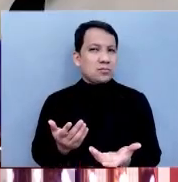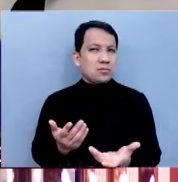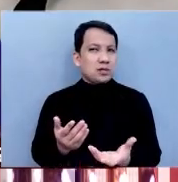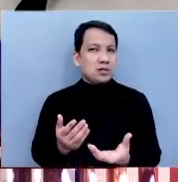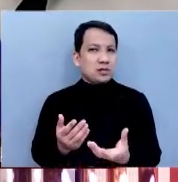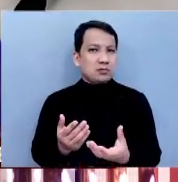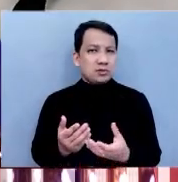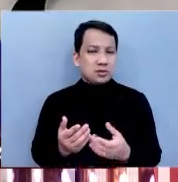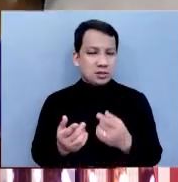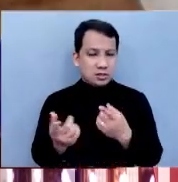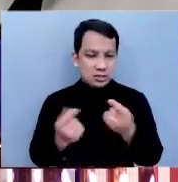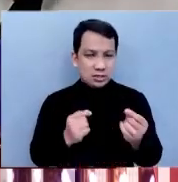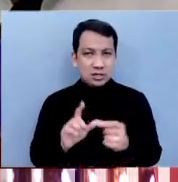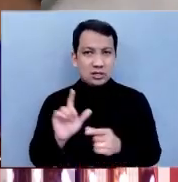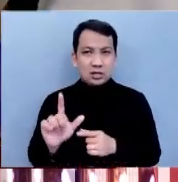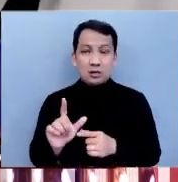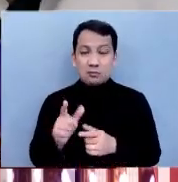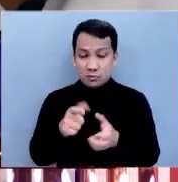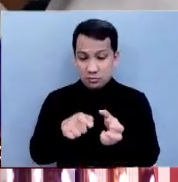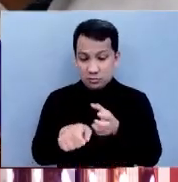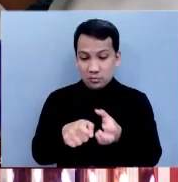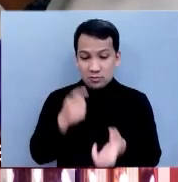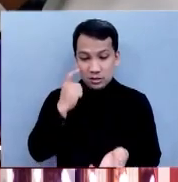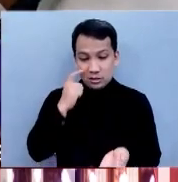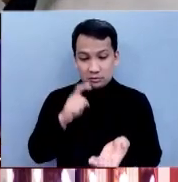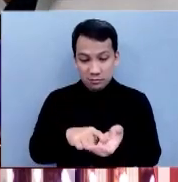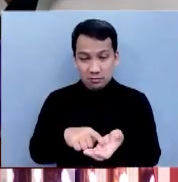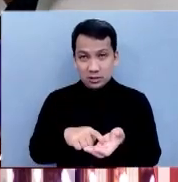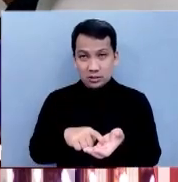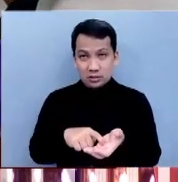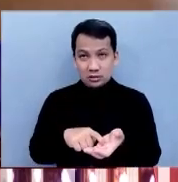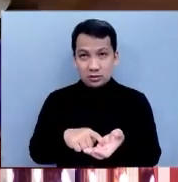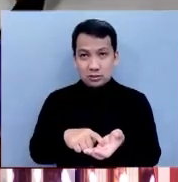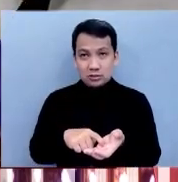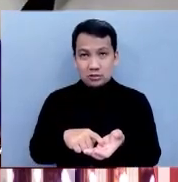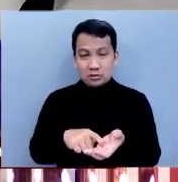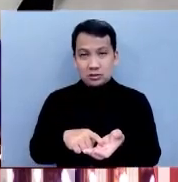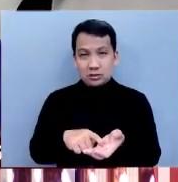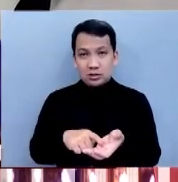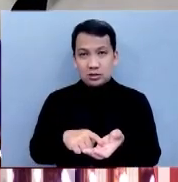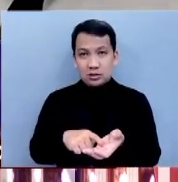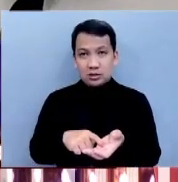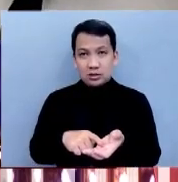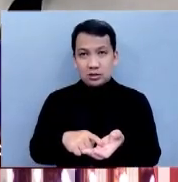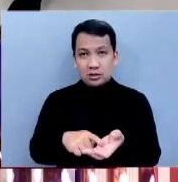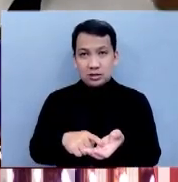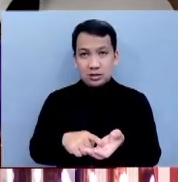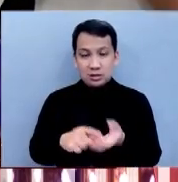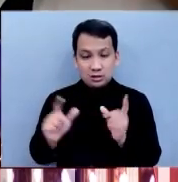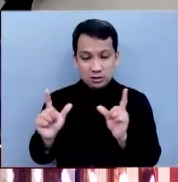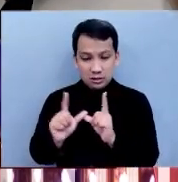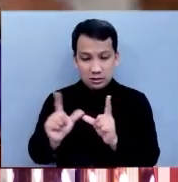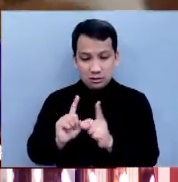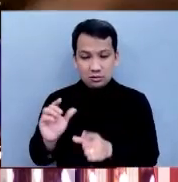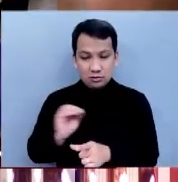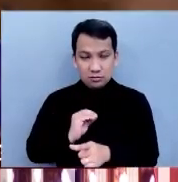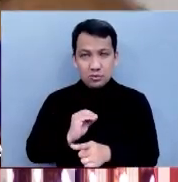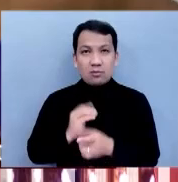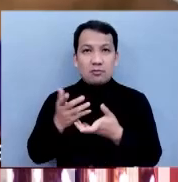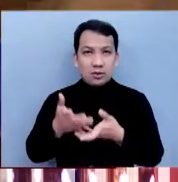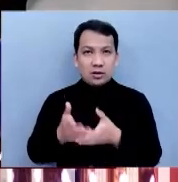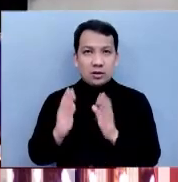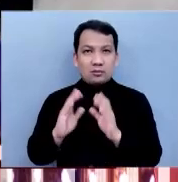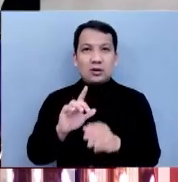yung firearms registration. Firearms, license to own, and possess firearms